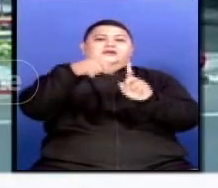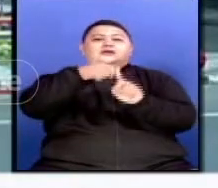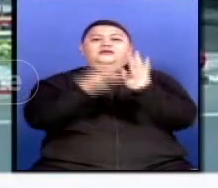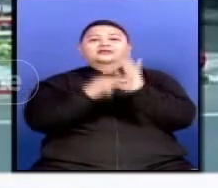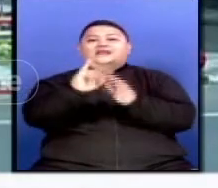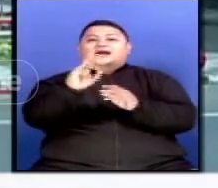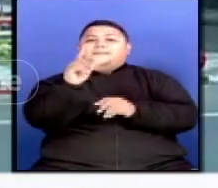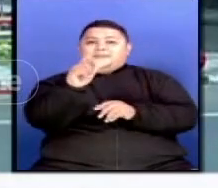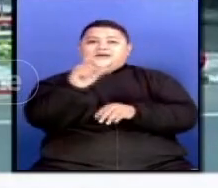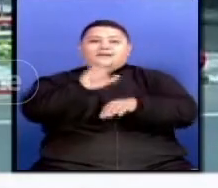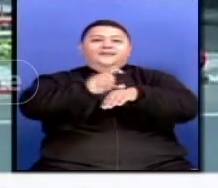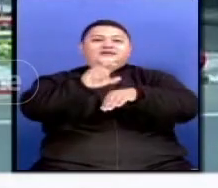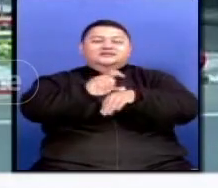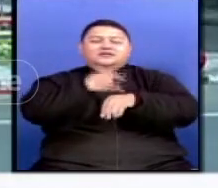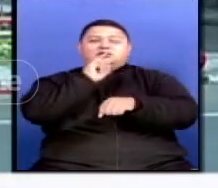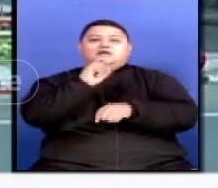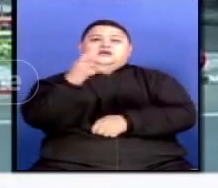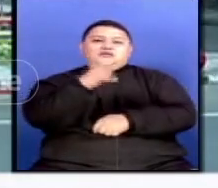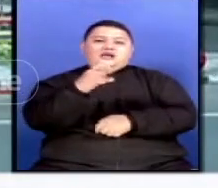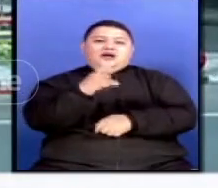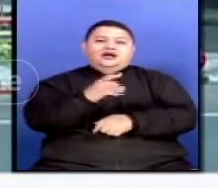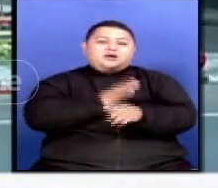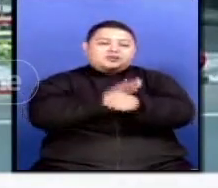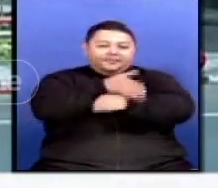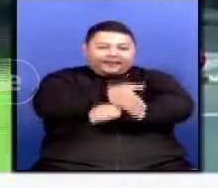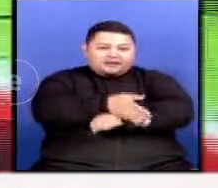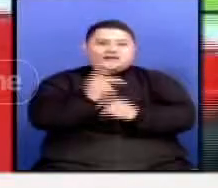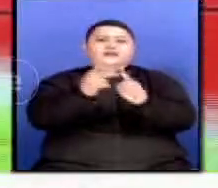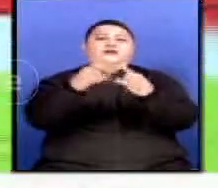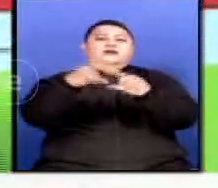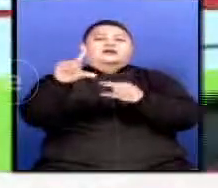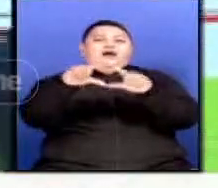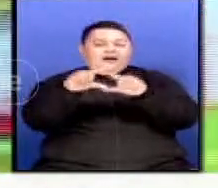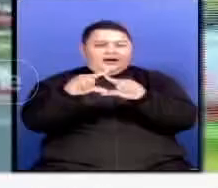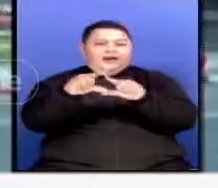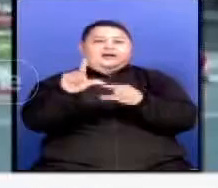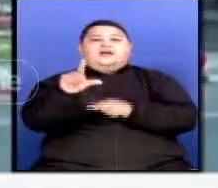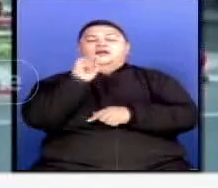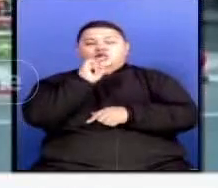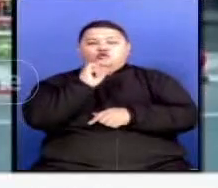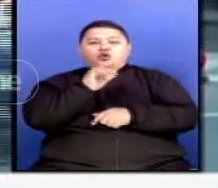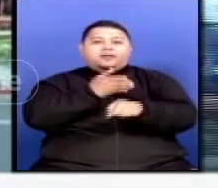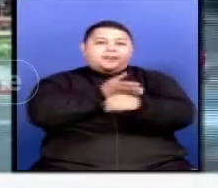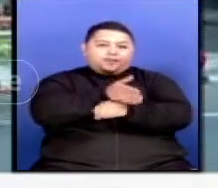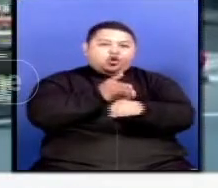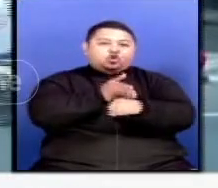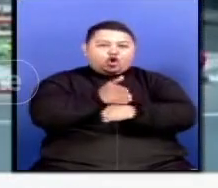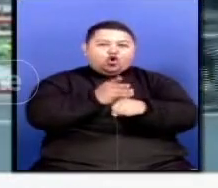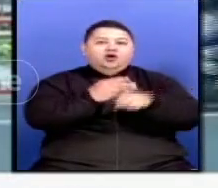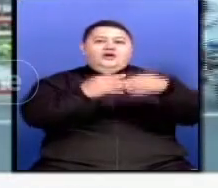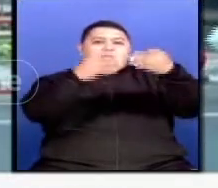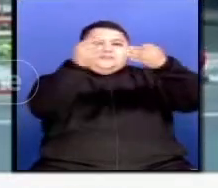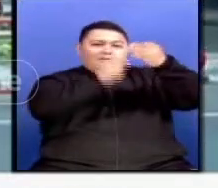dilatih tentang tata cara menyembelih hewan yang halal sekaligus cara memotong daging yang baik.